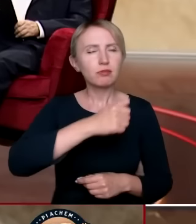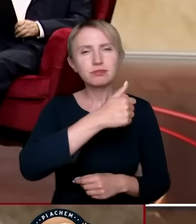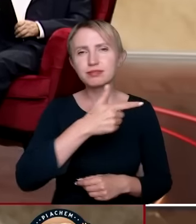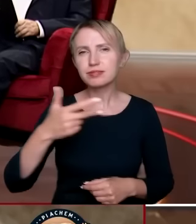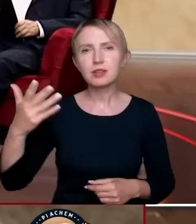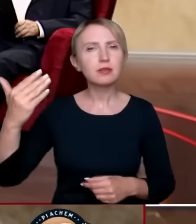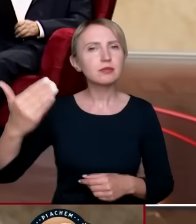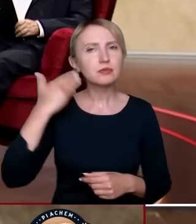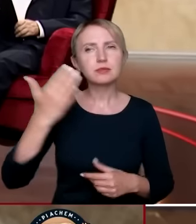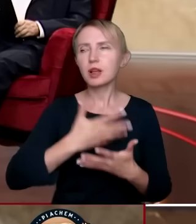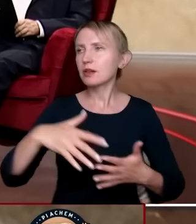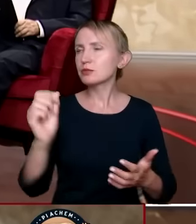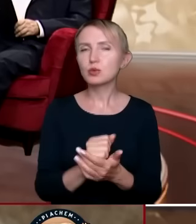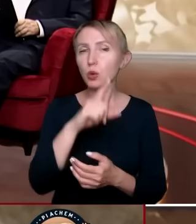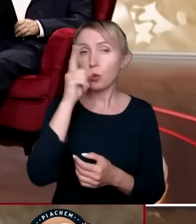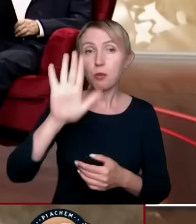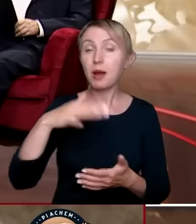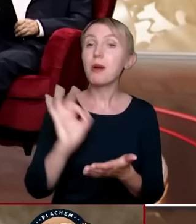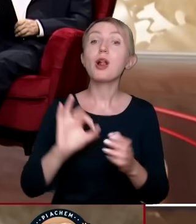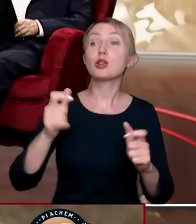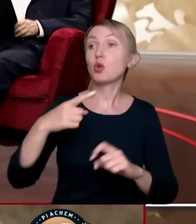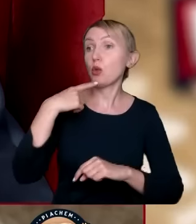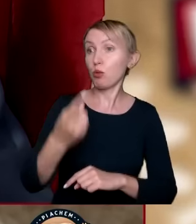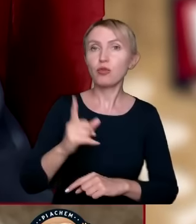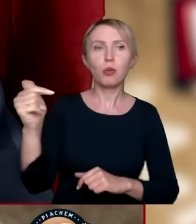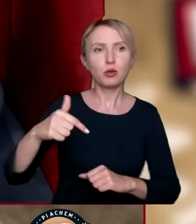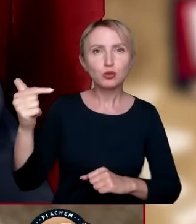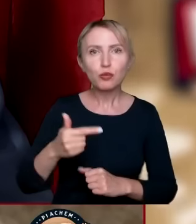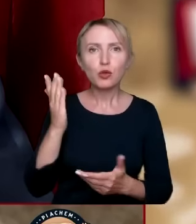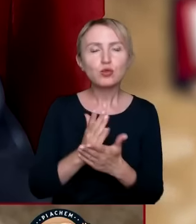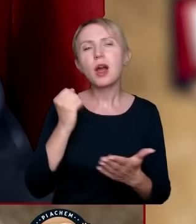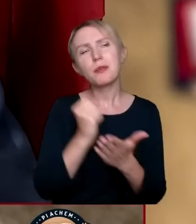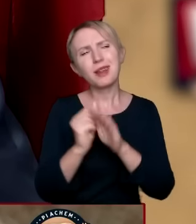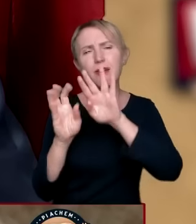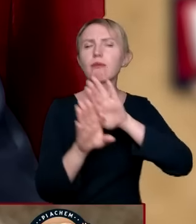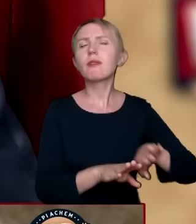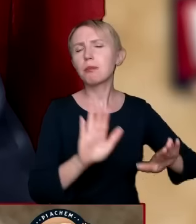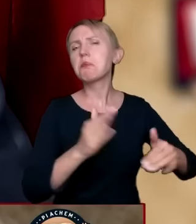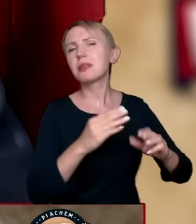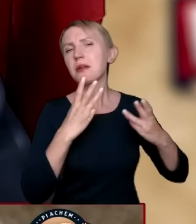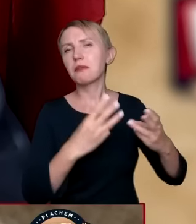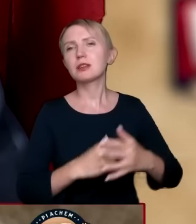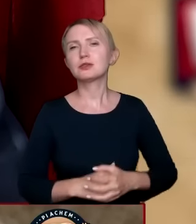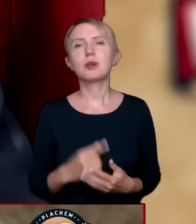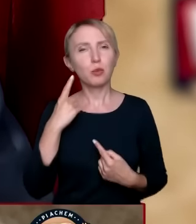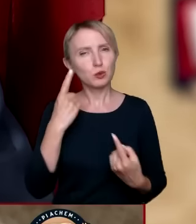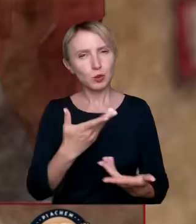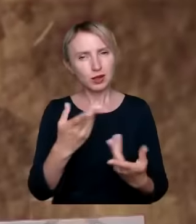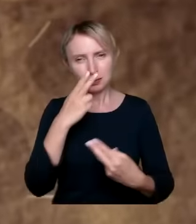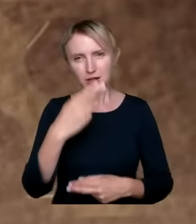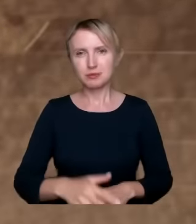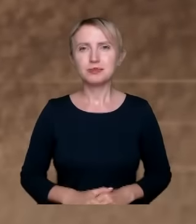wypowiedzi ludzi pewnych, że to co powiedzą to obowiązuje, a prawo prawo nie ma żadnego znaczenia. Posłuchajmy.